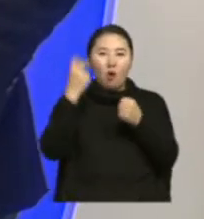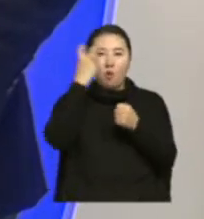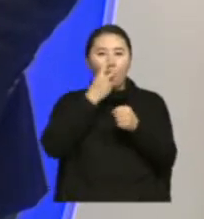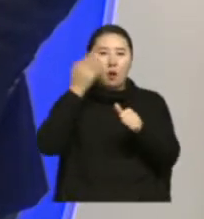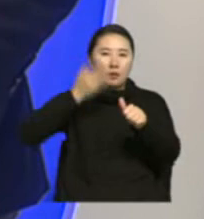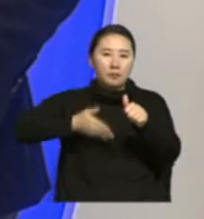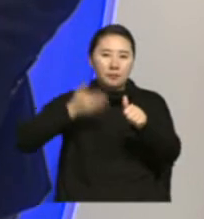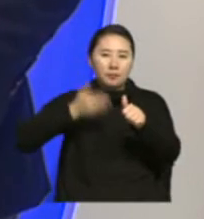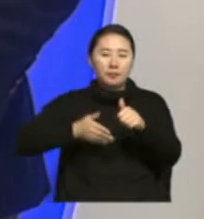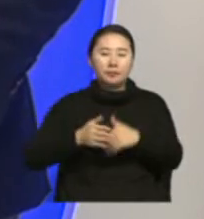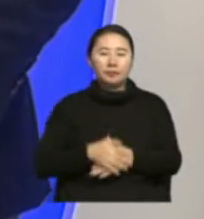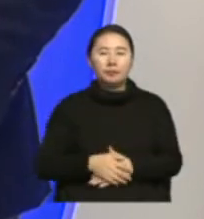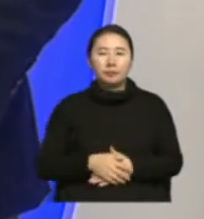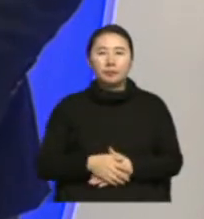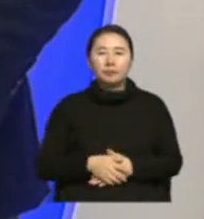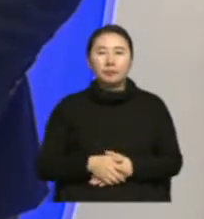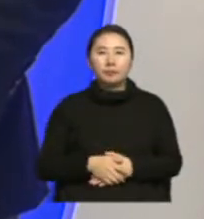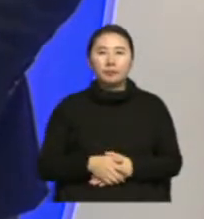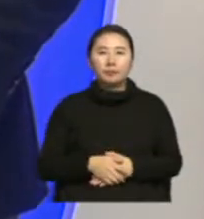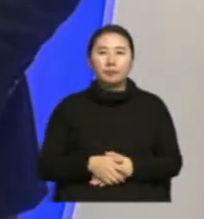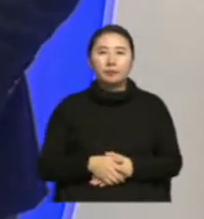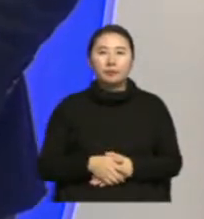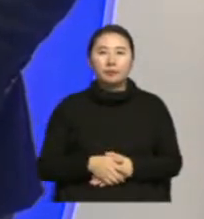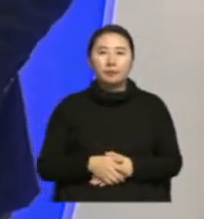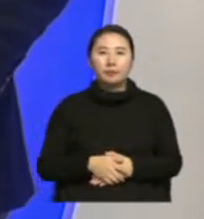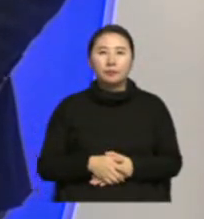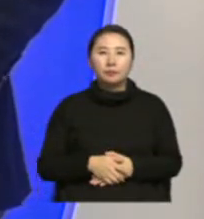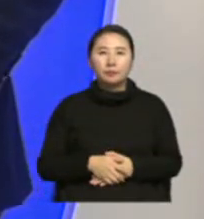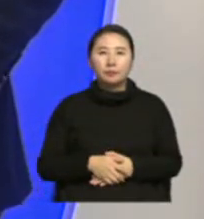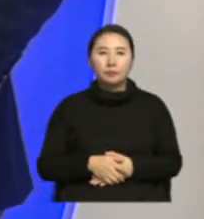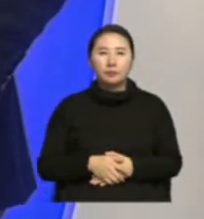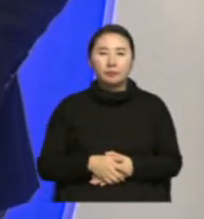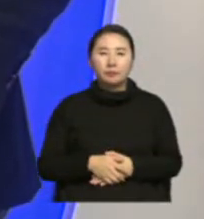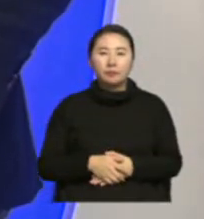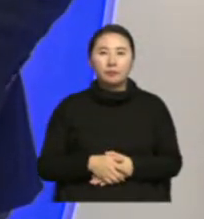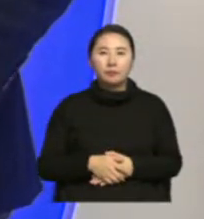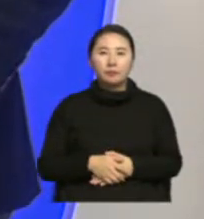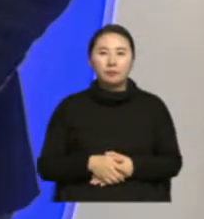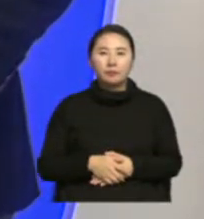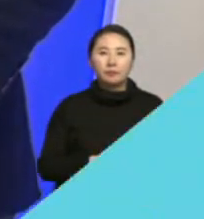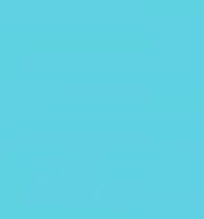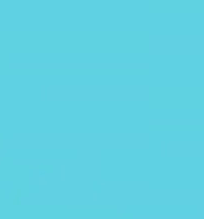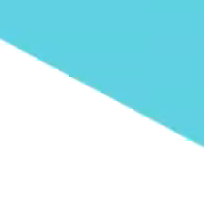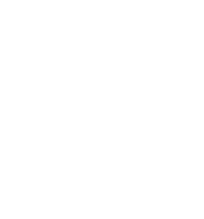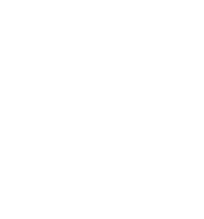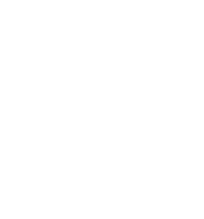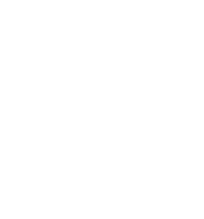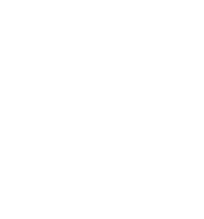건강관리에 신경 쓰시는 한 주를 보내셔야 할 것 같습니다. 지금까지 클릭 키워드였습니다.